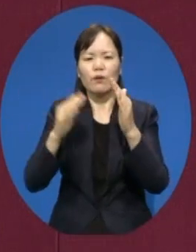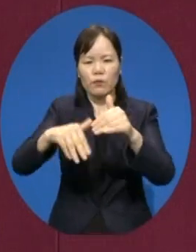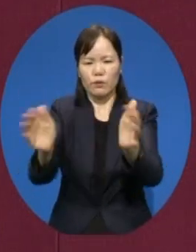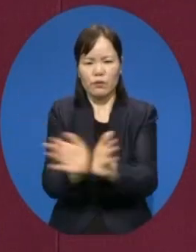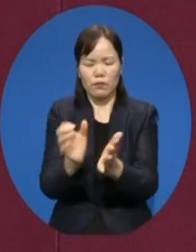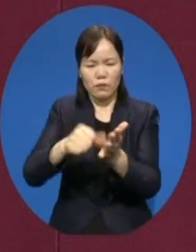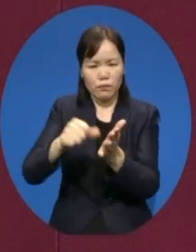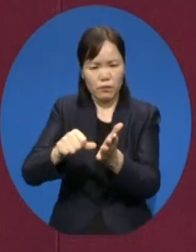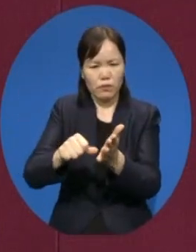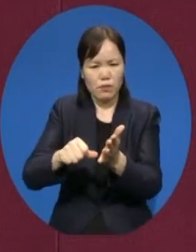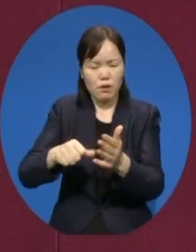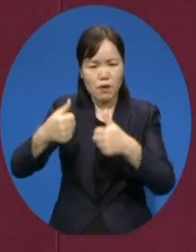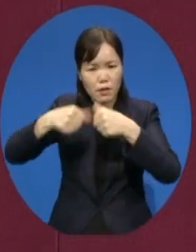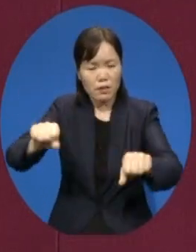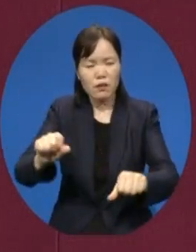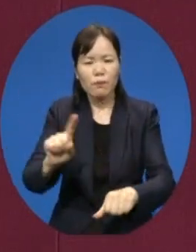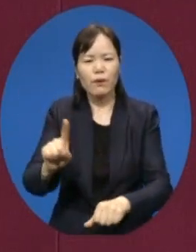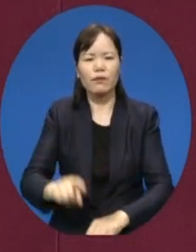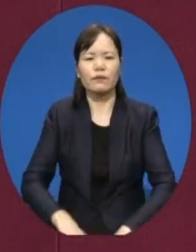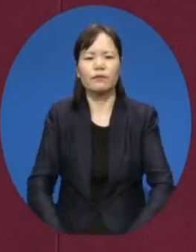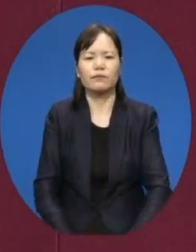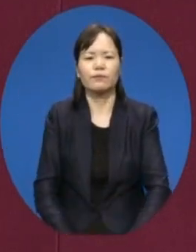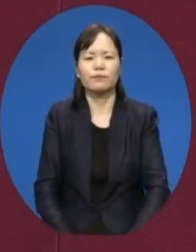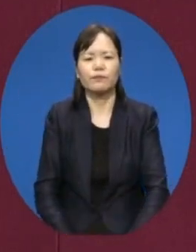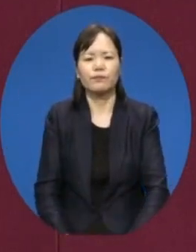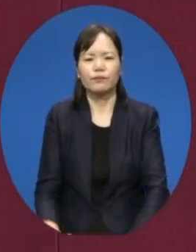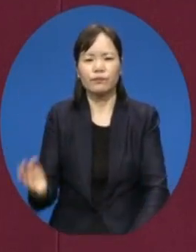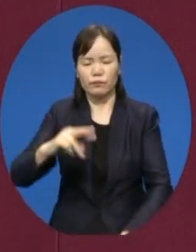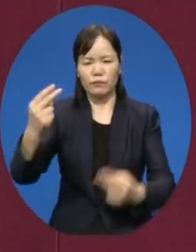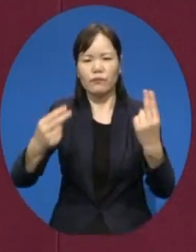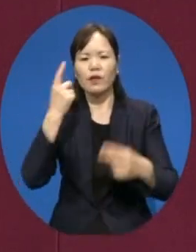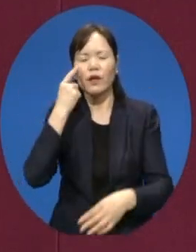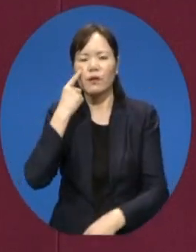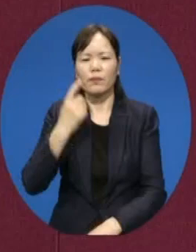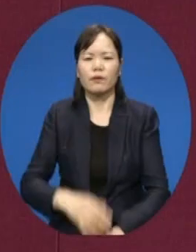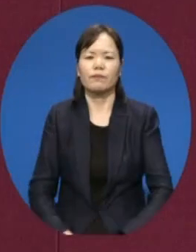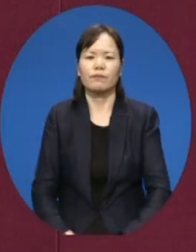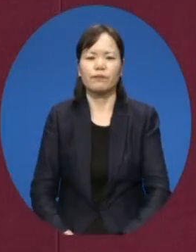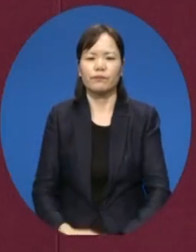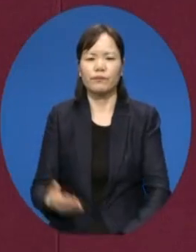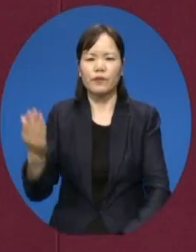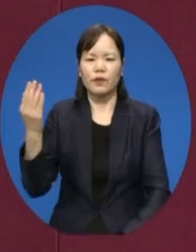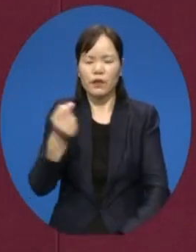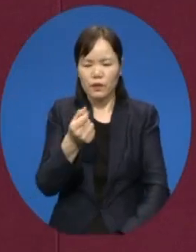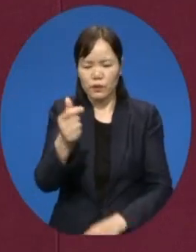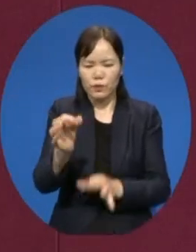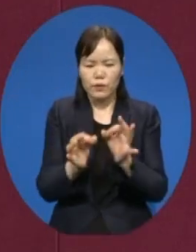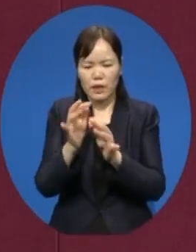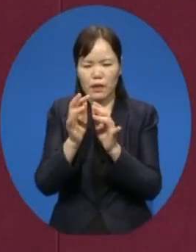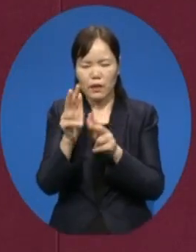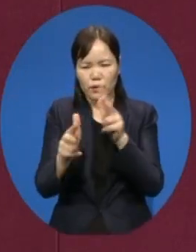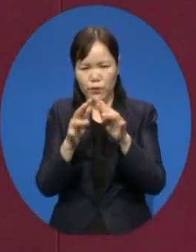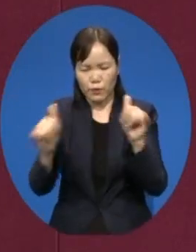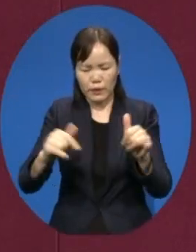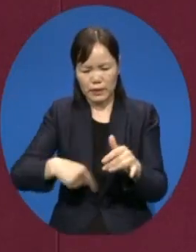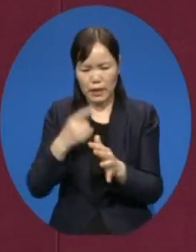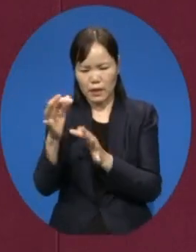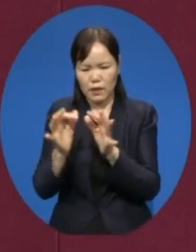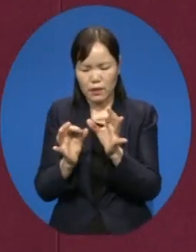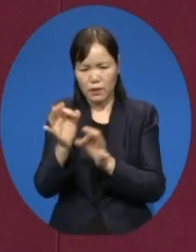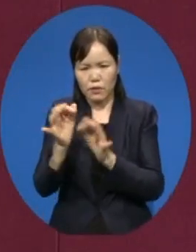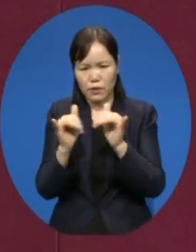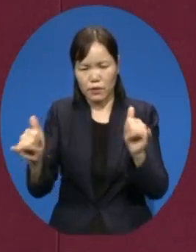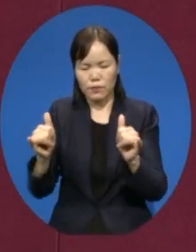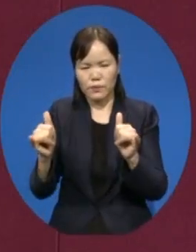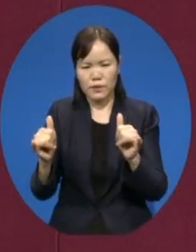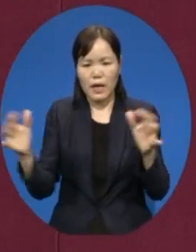파손했습니까? 그런데 한번 비교해 보십시오. 소상공인 자영업자들 집회 불과 두 주